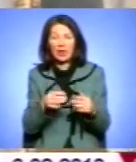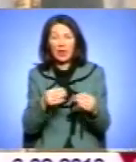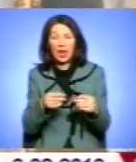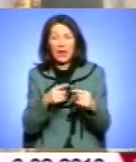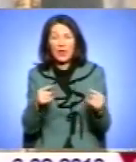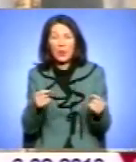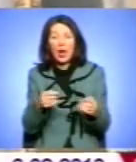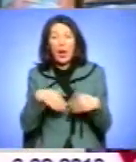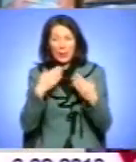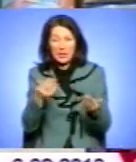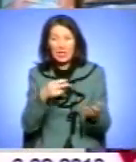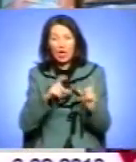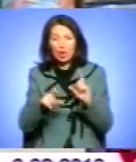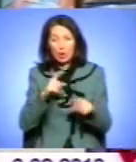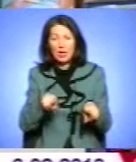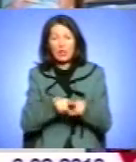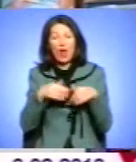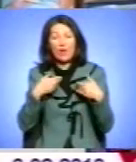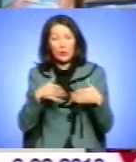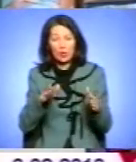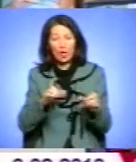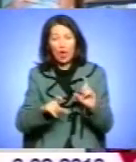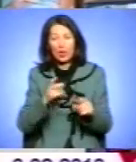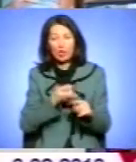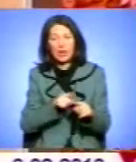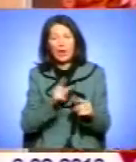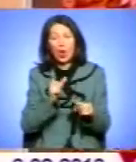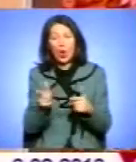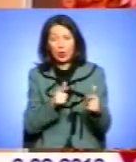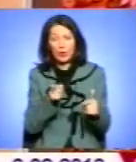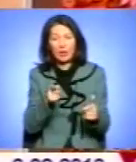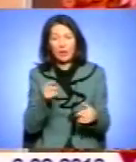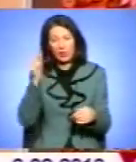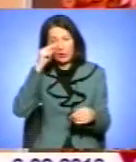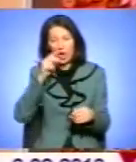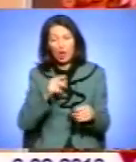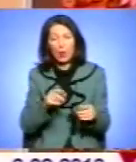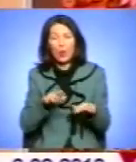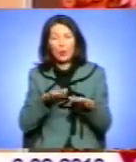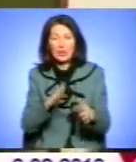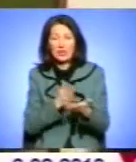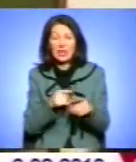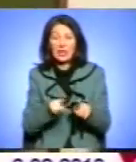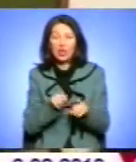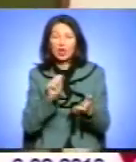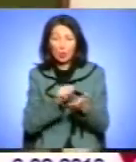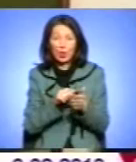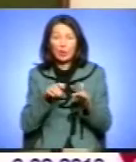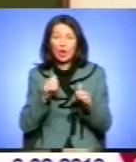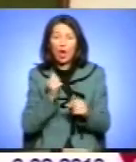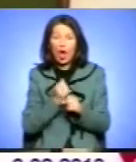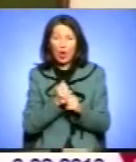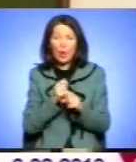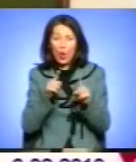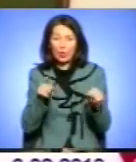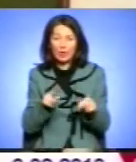мистецтва представили студенти та випускники коледжу, які готували їх у навчальному процесі. Є також тут і дипломні роботи. Роботи студентів